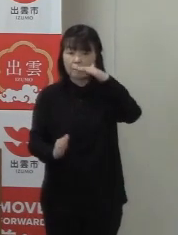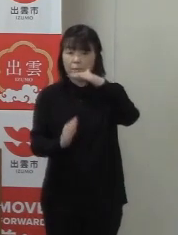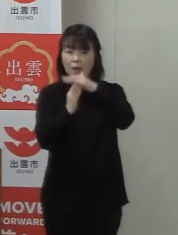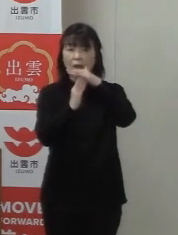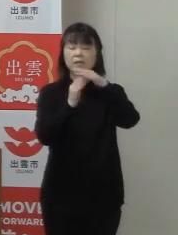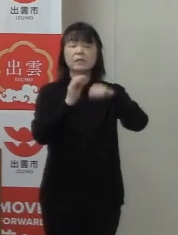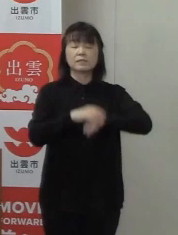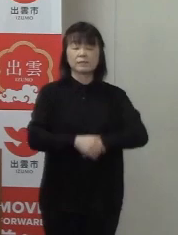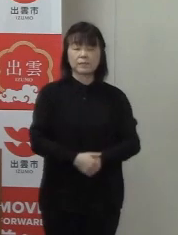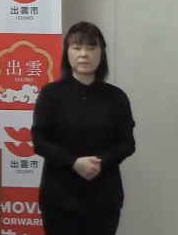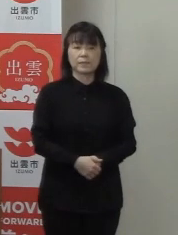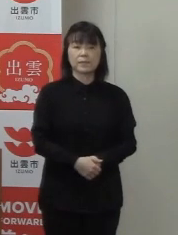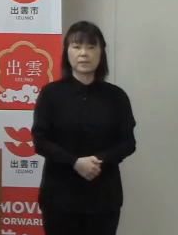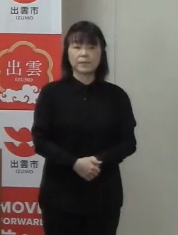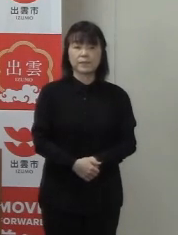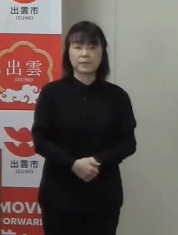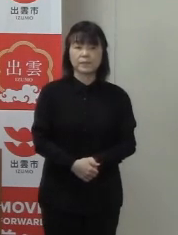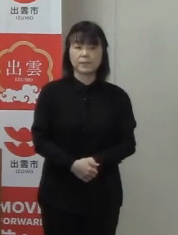他よろしいですか。